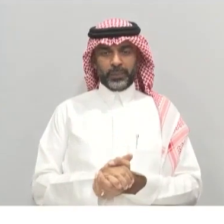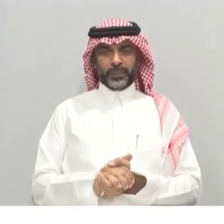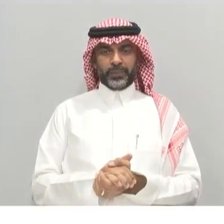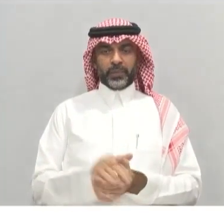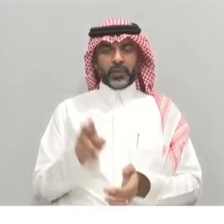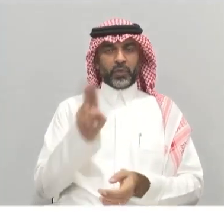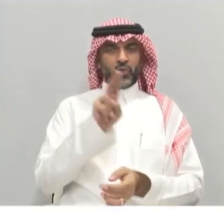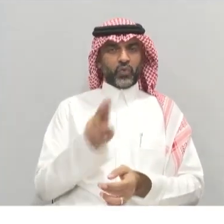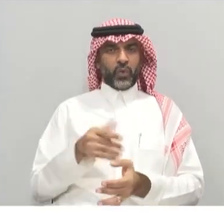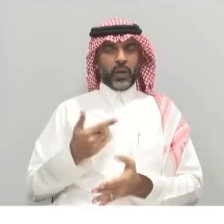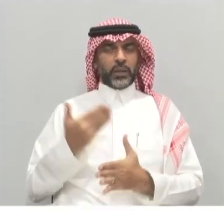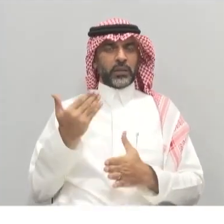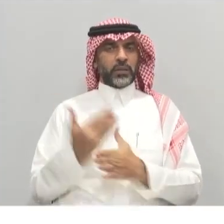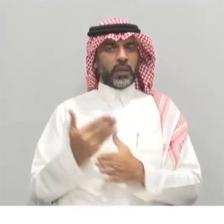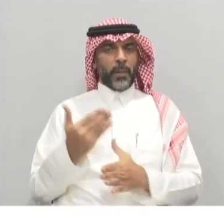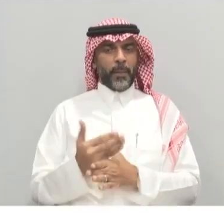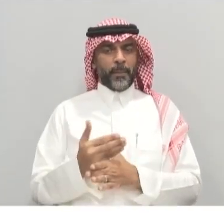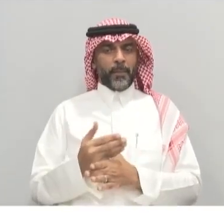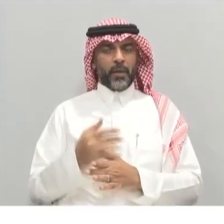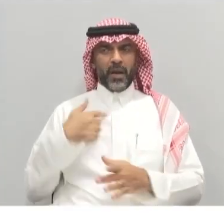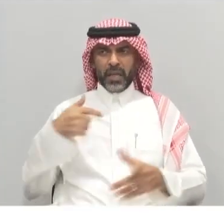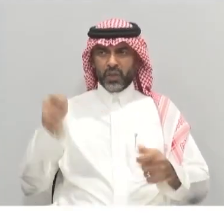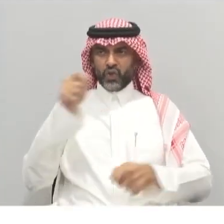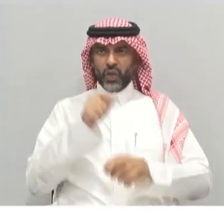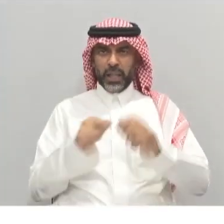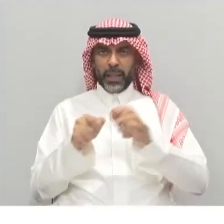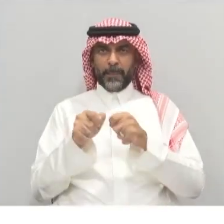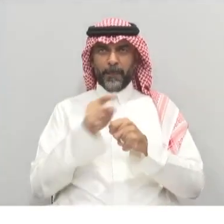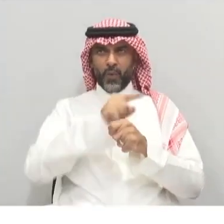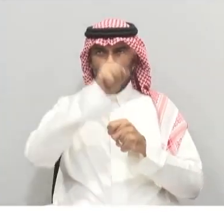لماذا تستخدم المخططات البيانيه